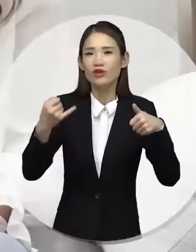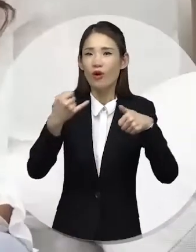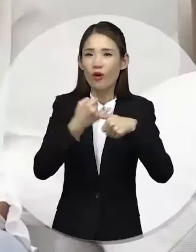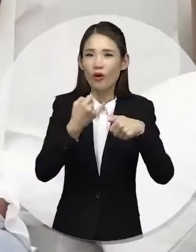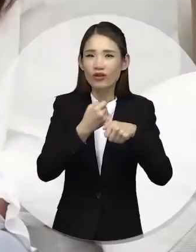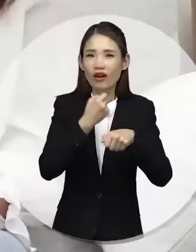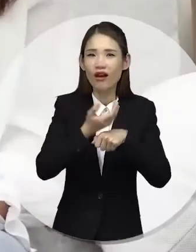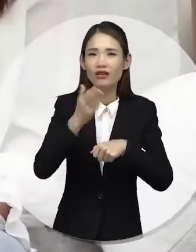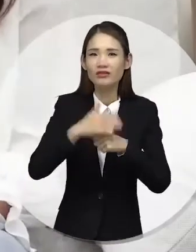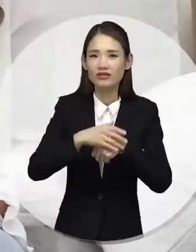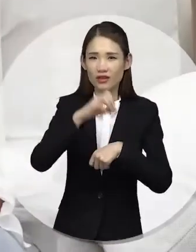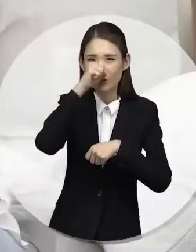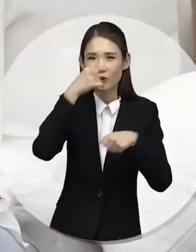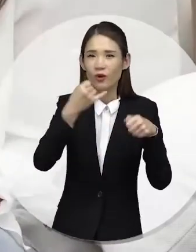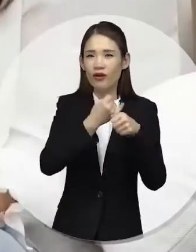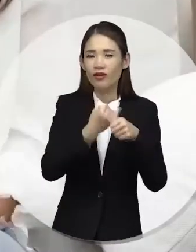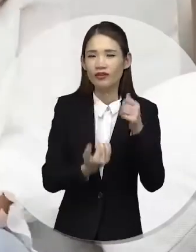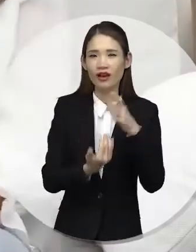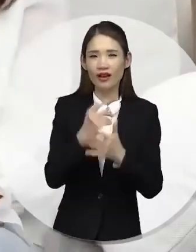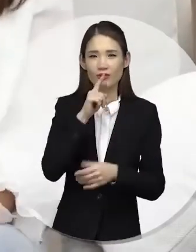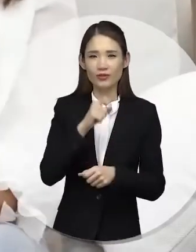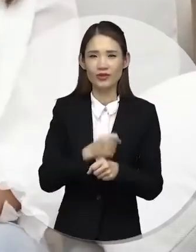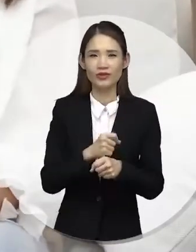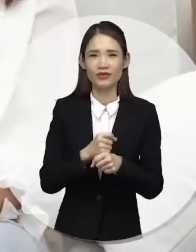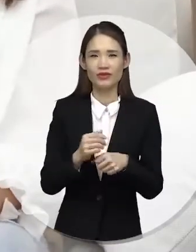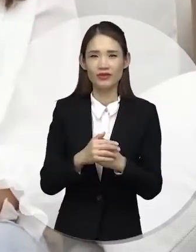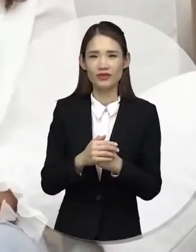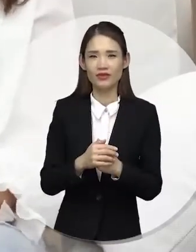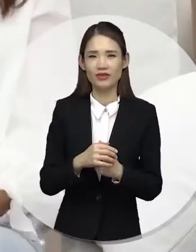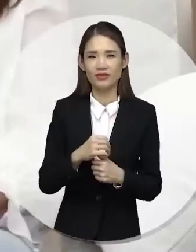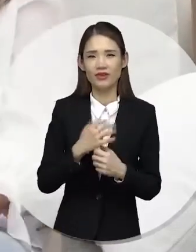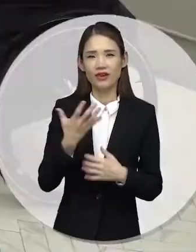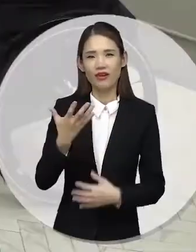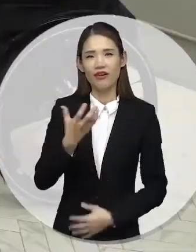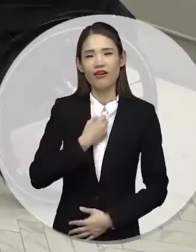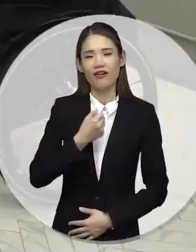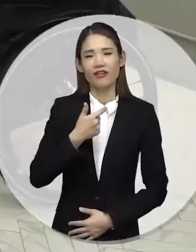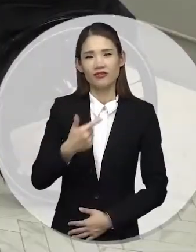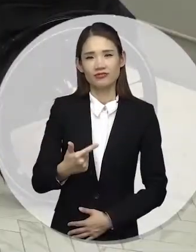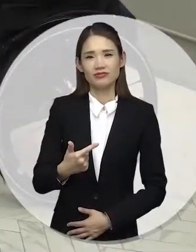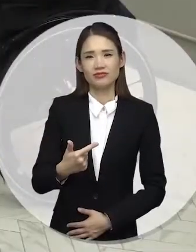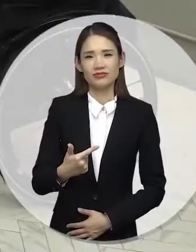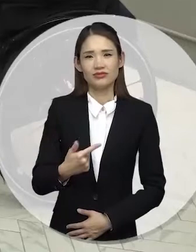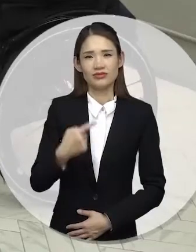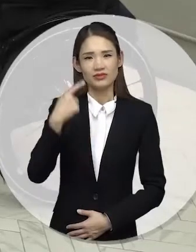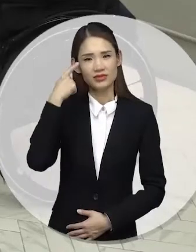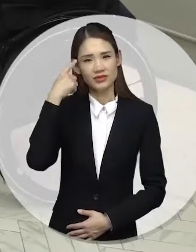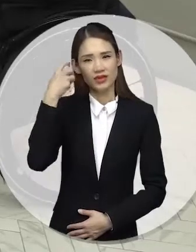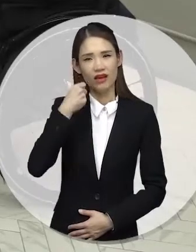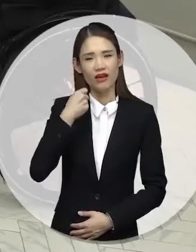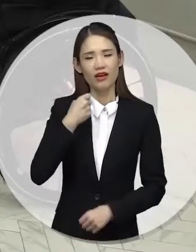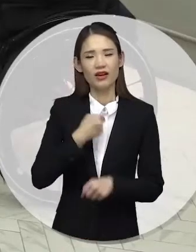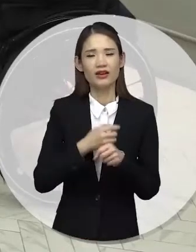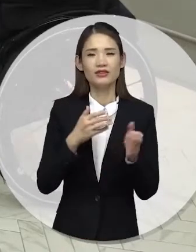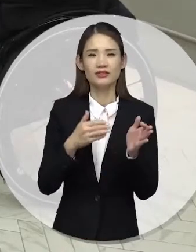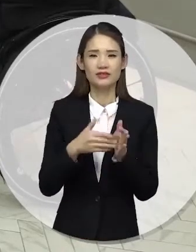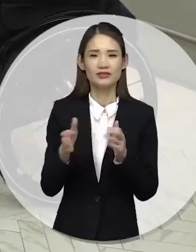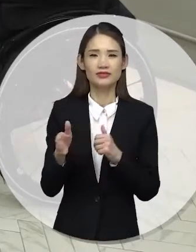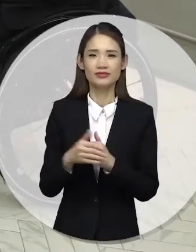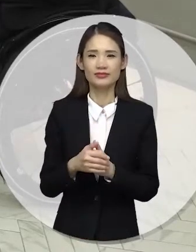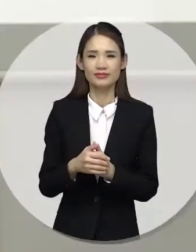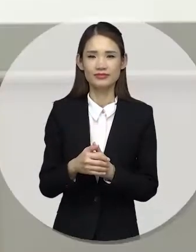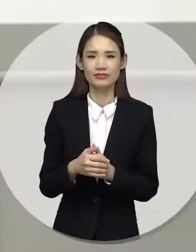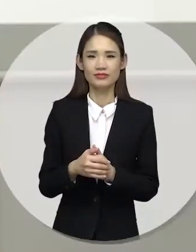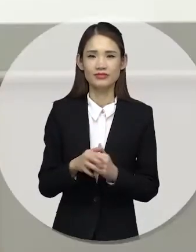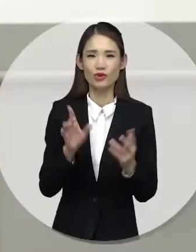연애하는데 좋은 일 하네. 사겨주네. 진짜 화나. 그게 너무 뇌리에 박혀